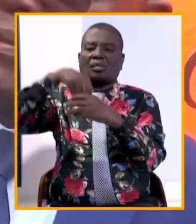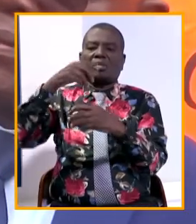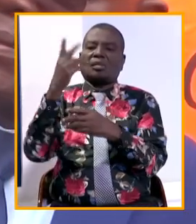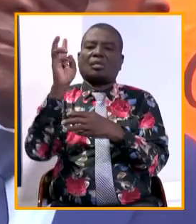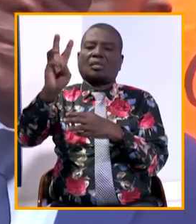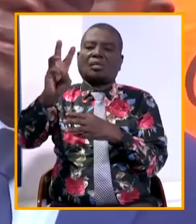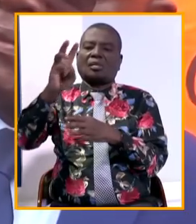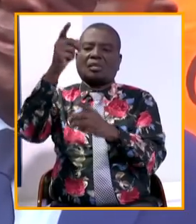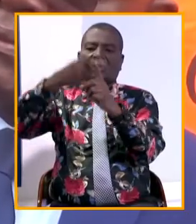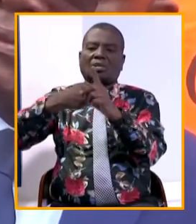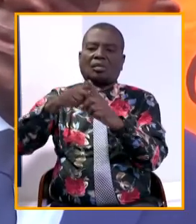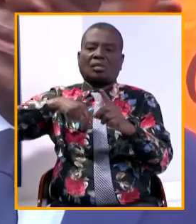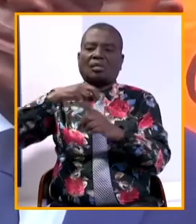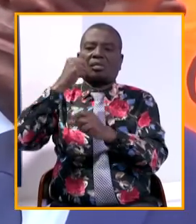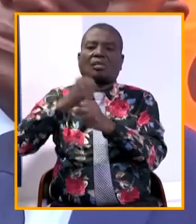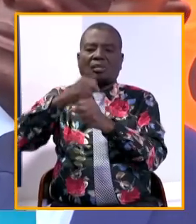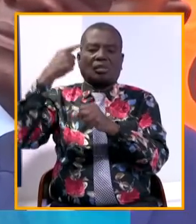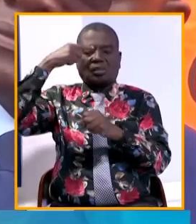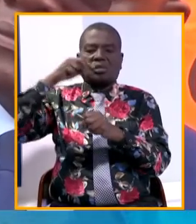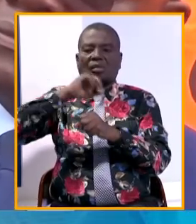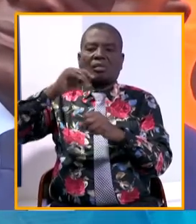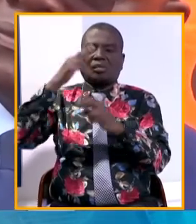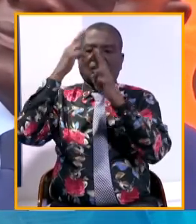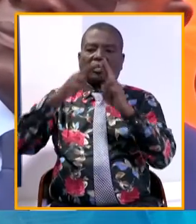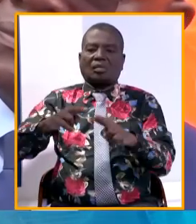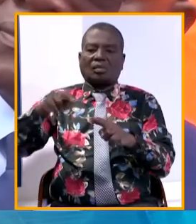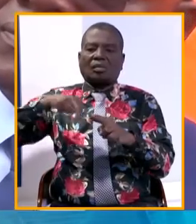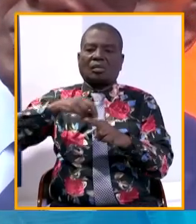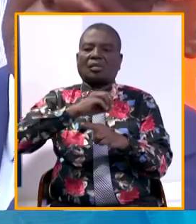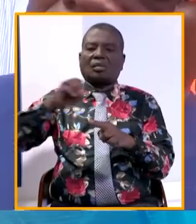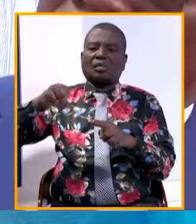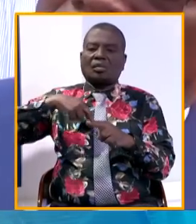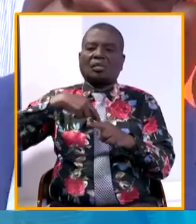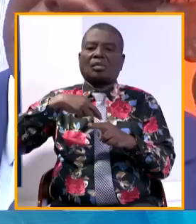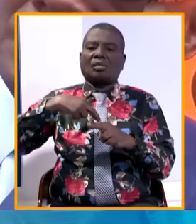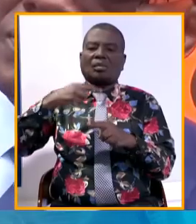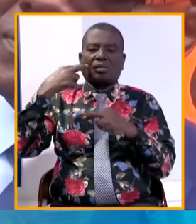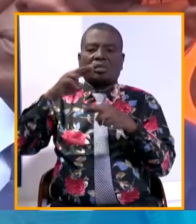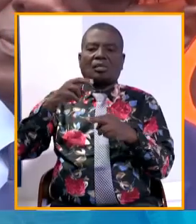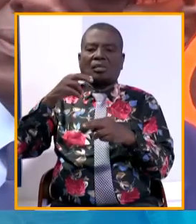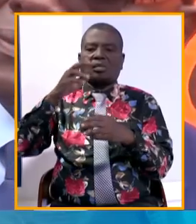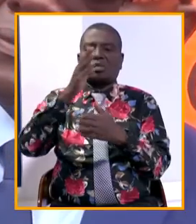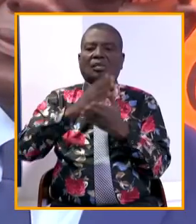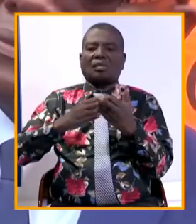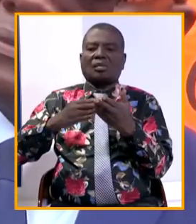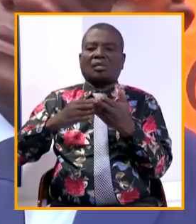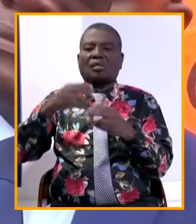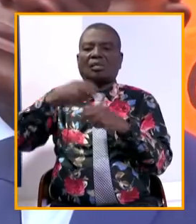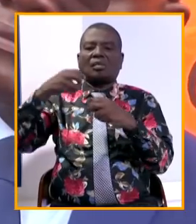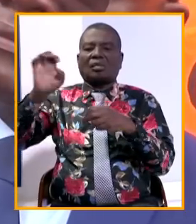que ces 6 mois soient respectés. On a regardé les quelques difficultés qui pourraient